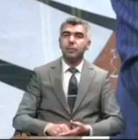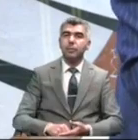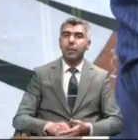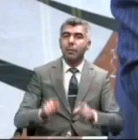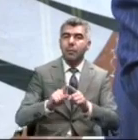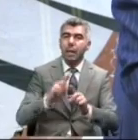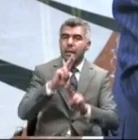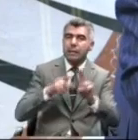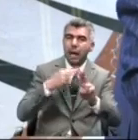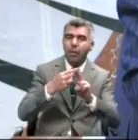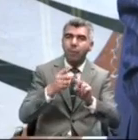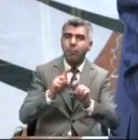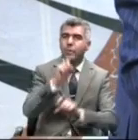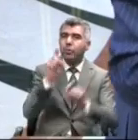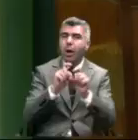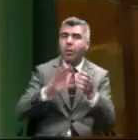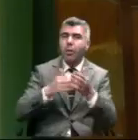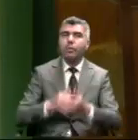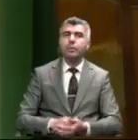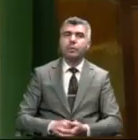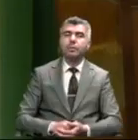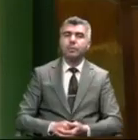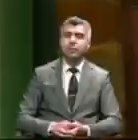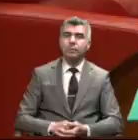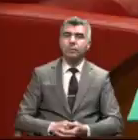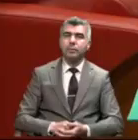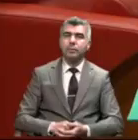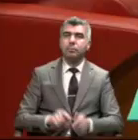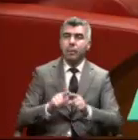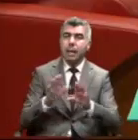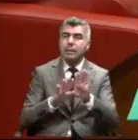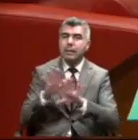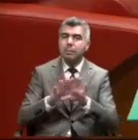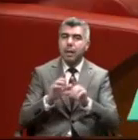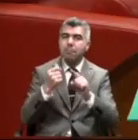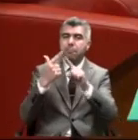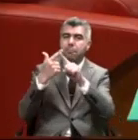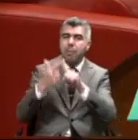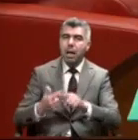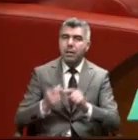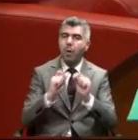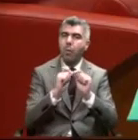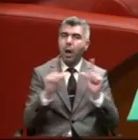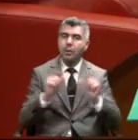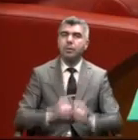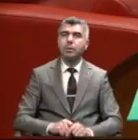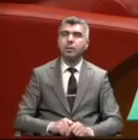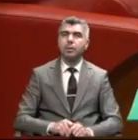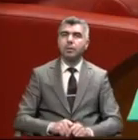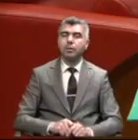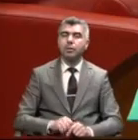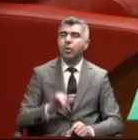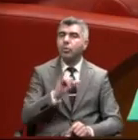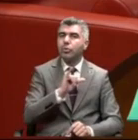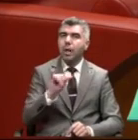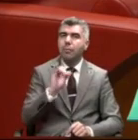نحاول نجاوب على الاسئله كلها هي كيف كانت المعادله نتاع تدبير الماليه العموميه واضح ما كيتحملش